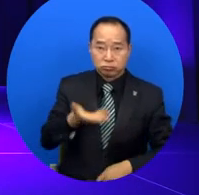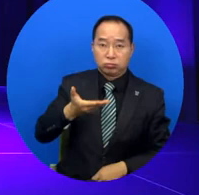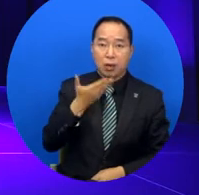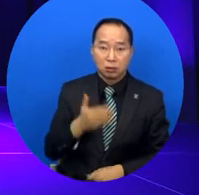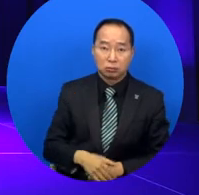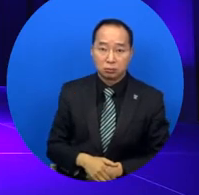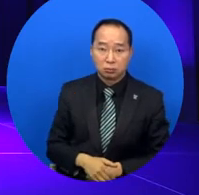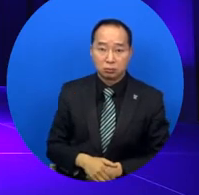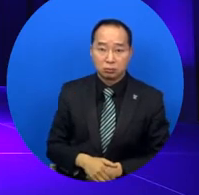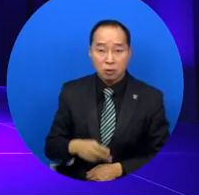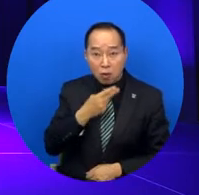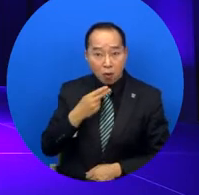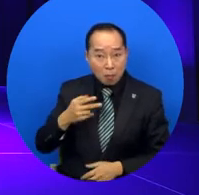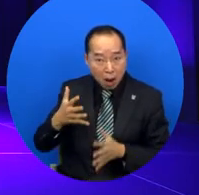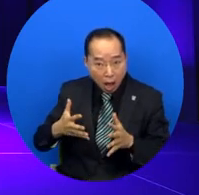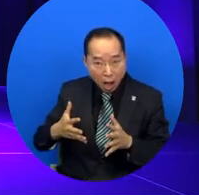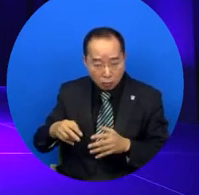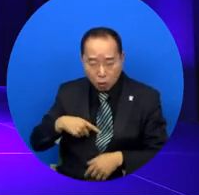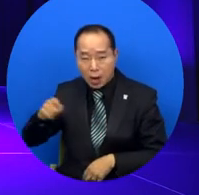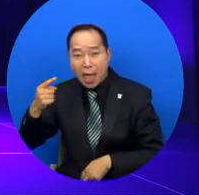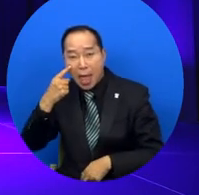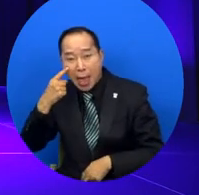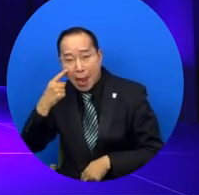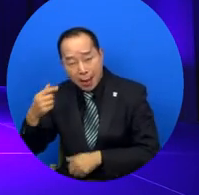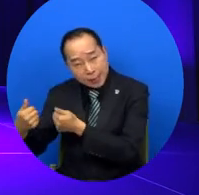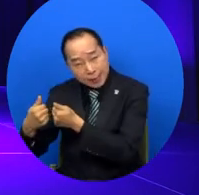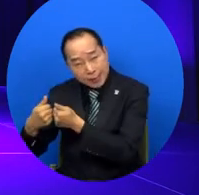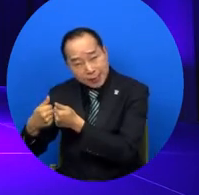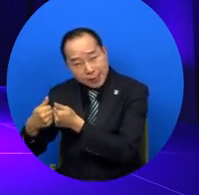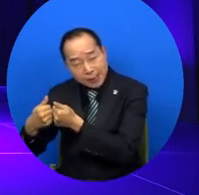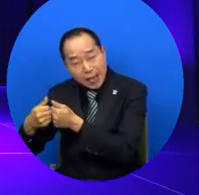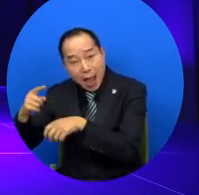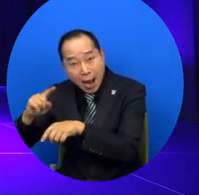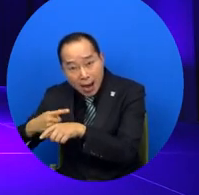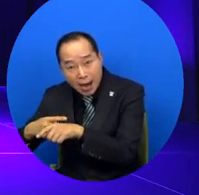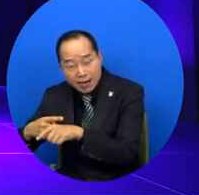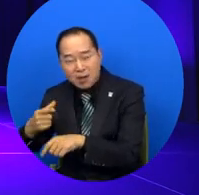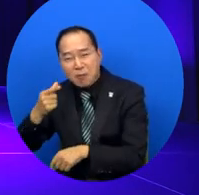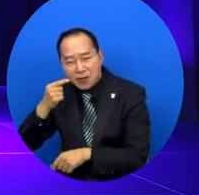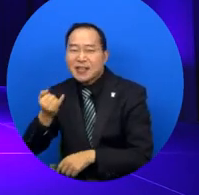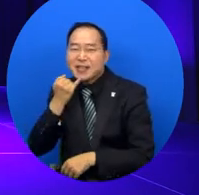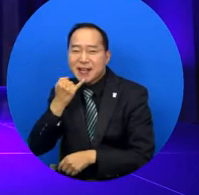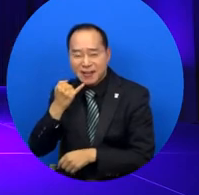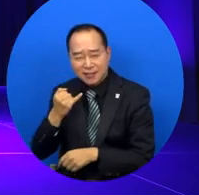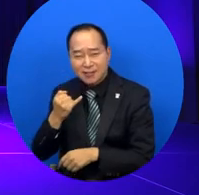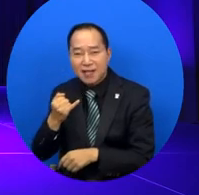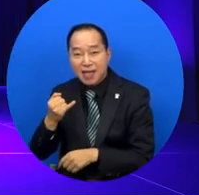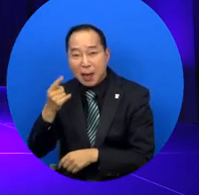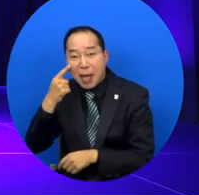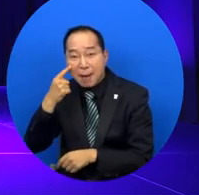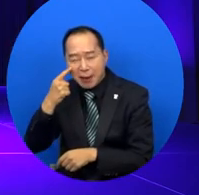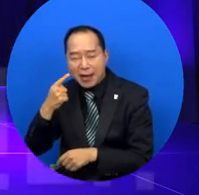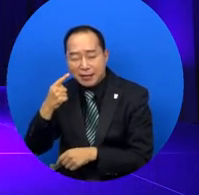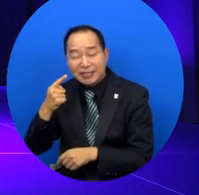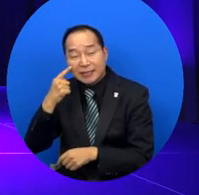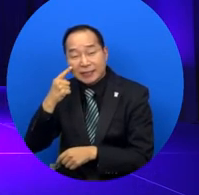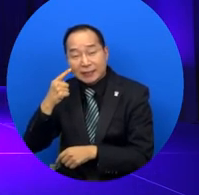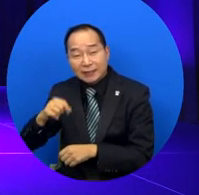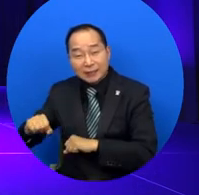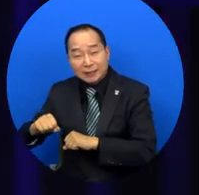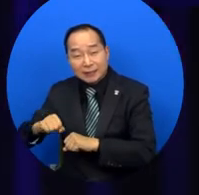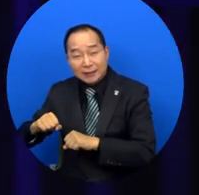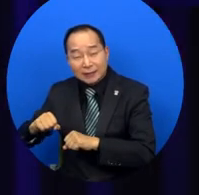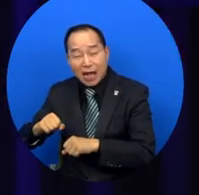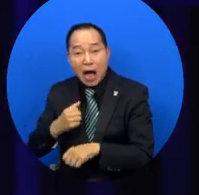거잖아요. 내가 영어를 모르는데 가야 영어를 느는 거잖아요. 그런 것처럼 그렇게 실패를 하도 된다, 못해도 된다, 넘어져도